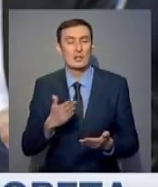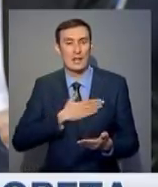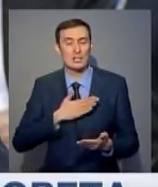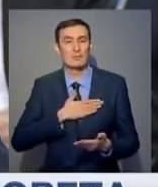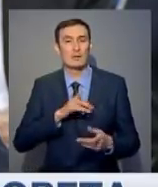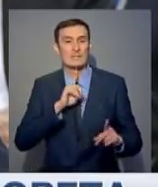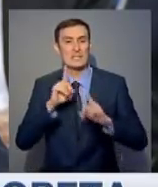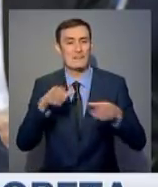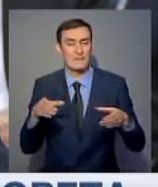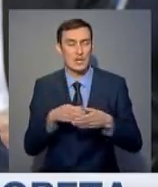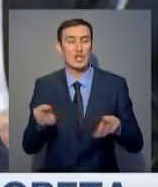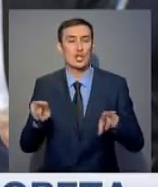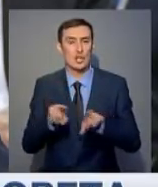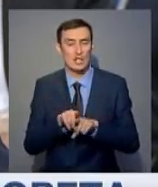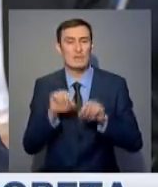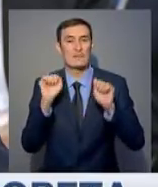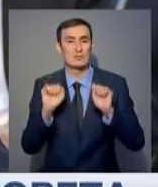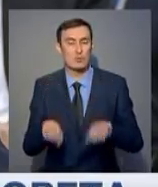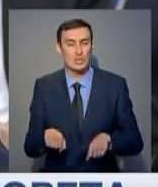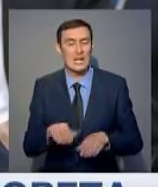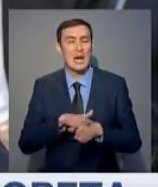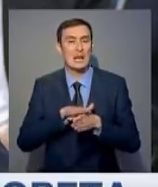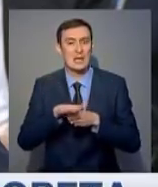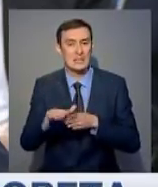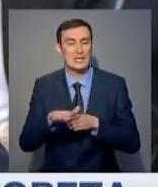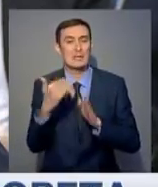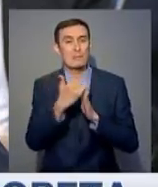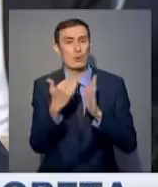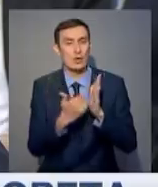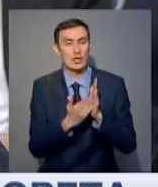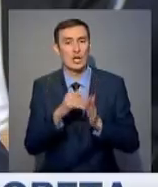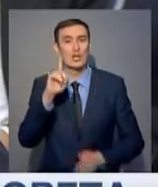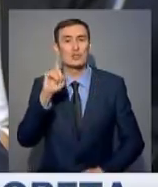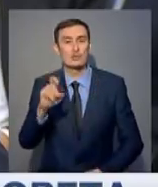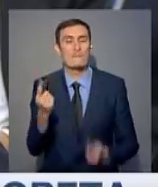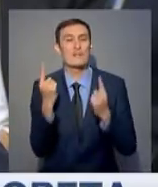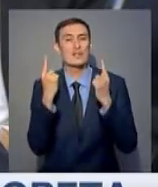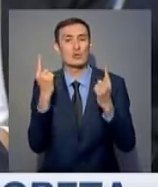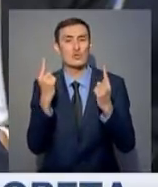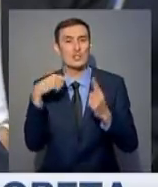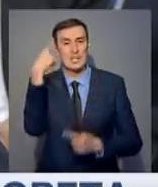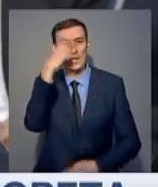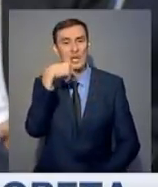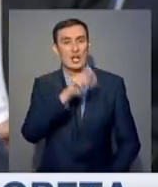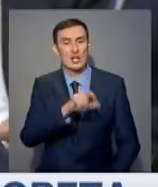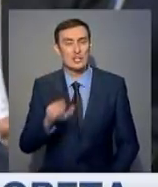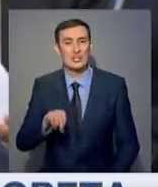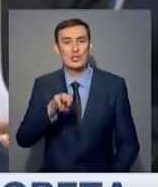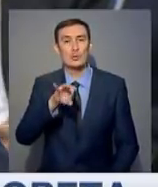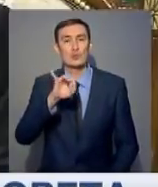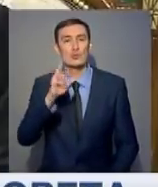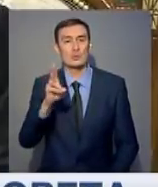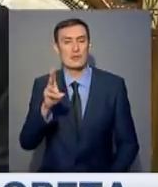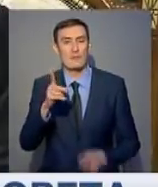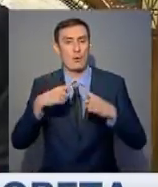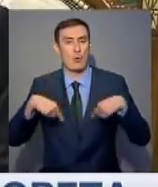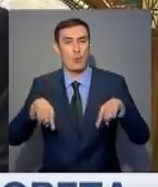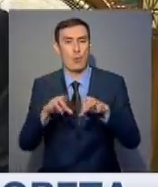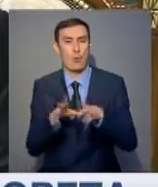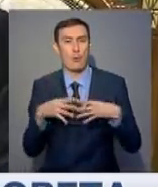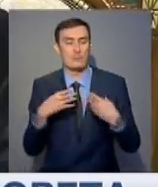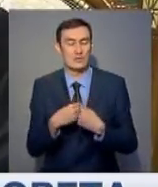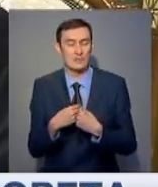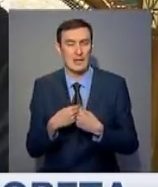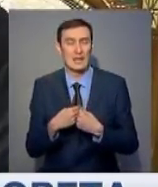совета также рассмотреть возможность реализации проекта 100 выдающихся личностей тюркского мира запуск